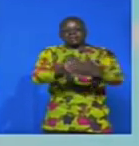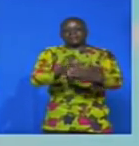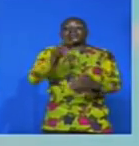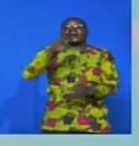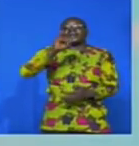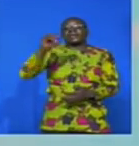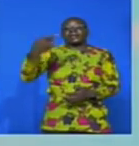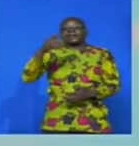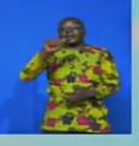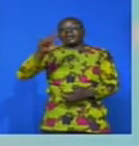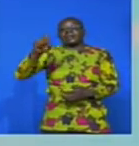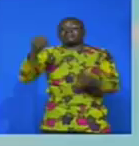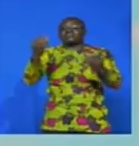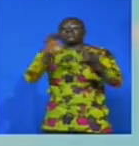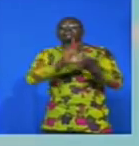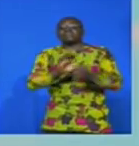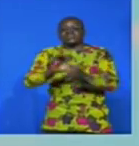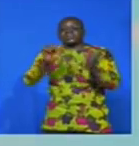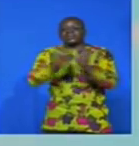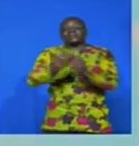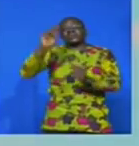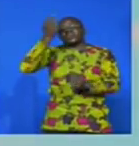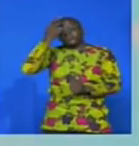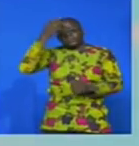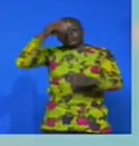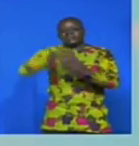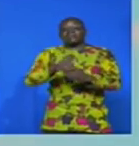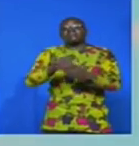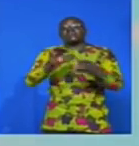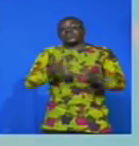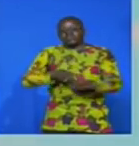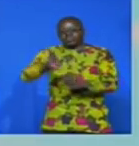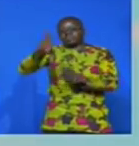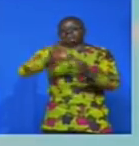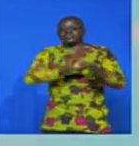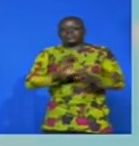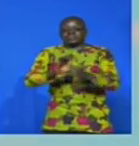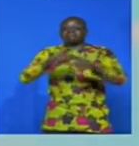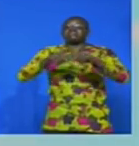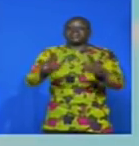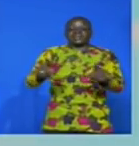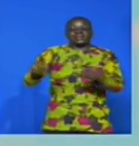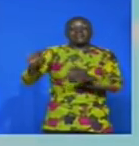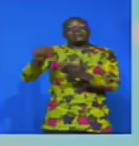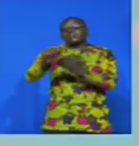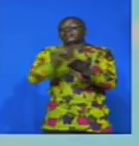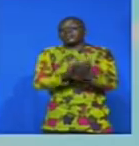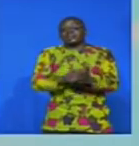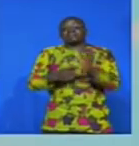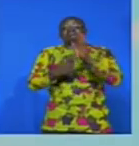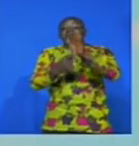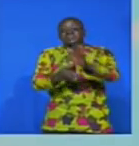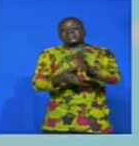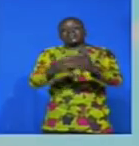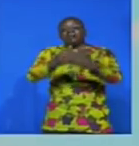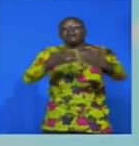plusieurs accords avec le gouvernement rwandais dans plusieurs domaines de coopération. Mais les articles publiés par le dirigeant chinois avant son